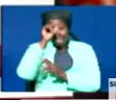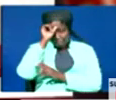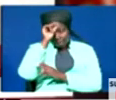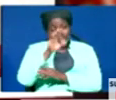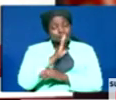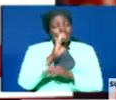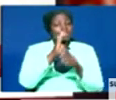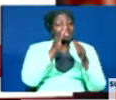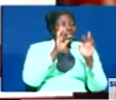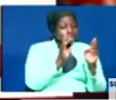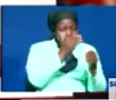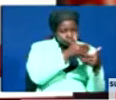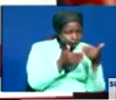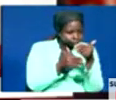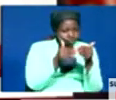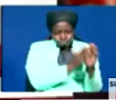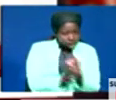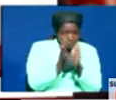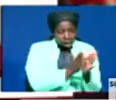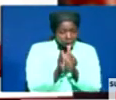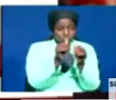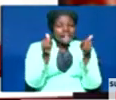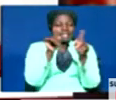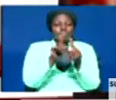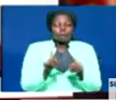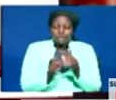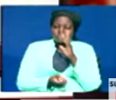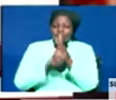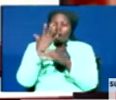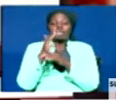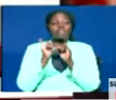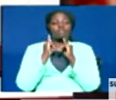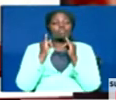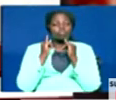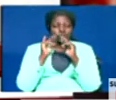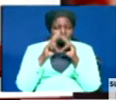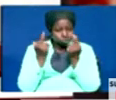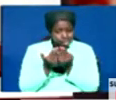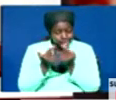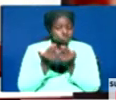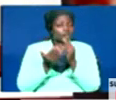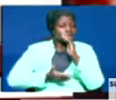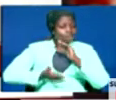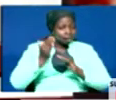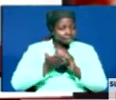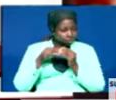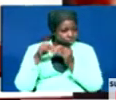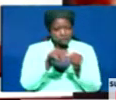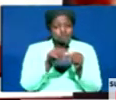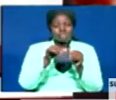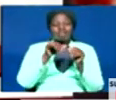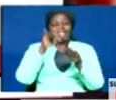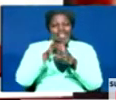mikakati kabambe kama vile kubuniwa kwa makundi ya kushughulikia masuala ya dharura ili kusaidia kutambua visa